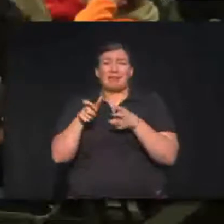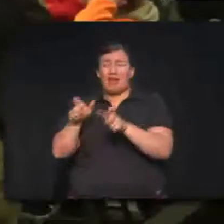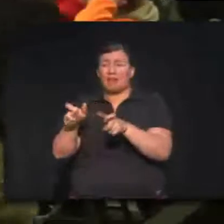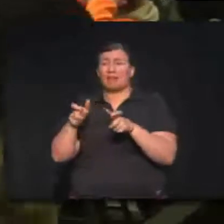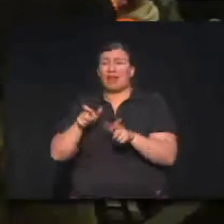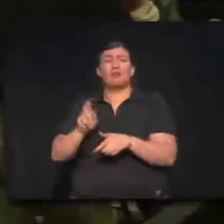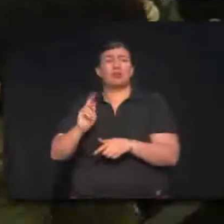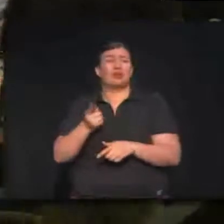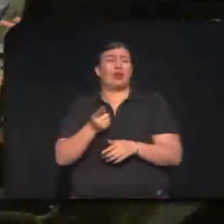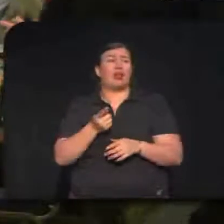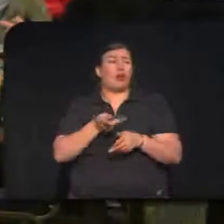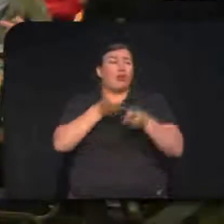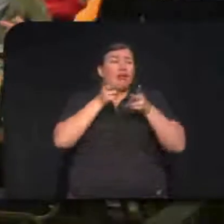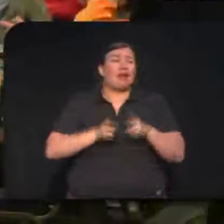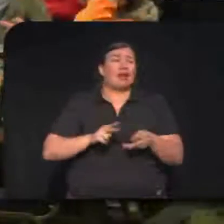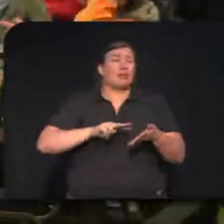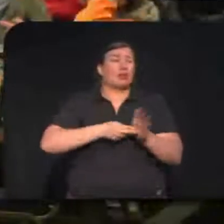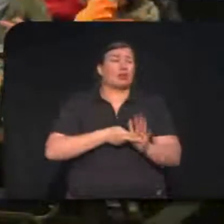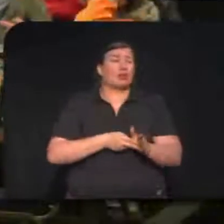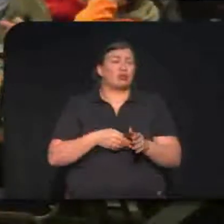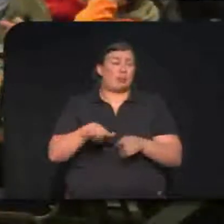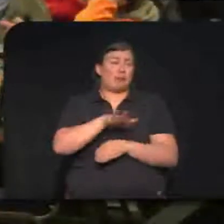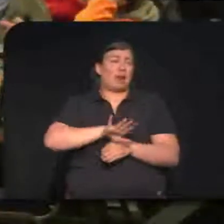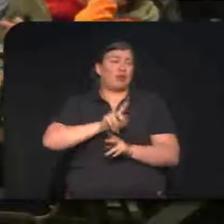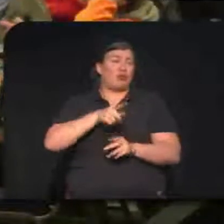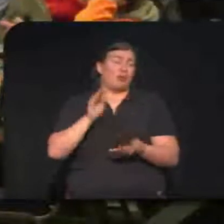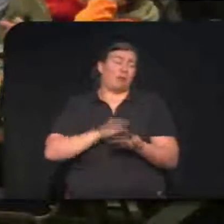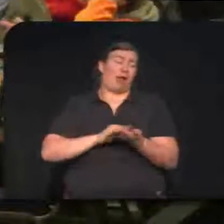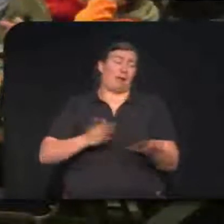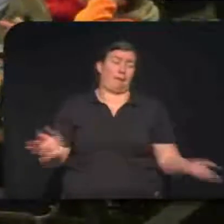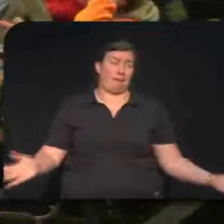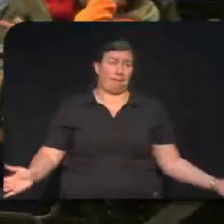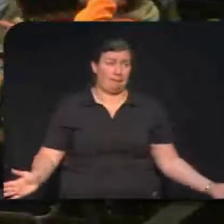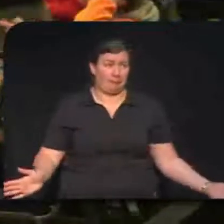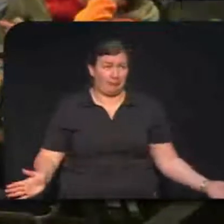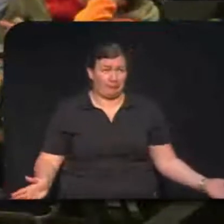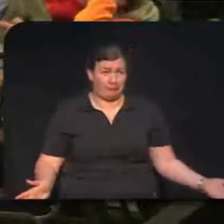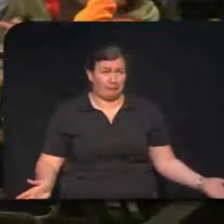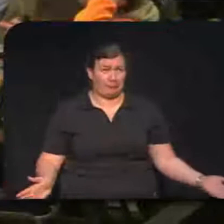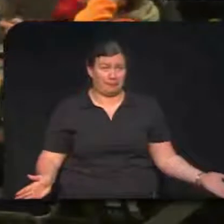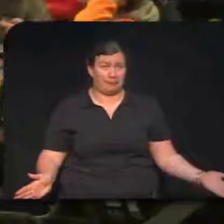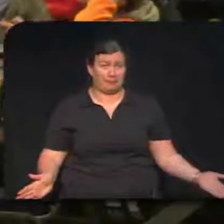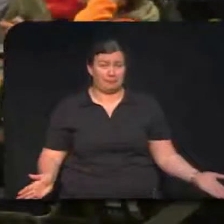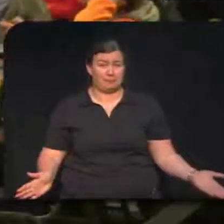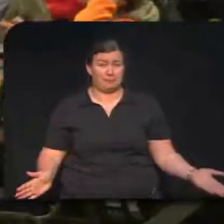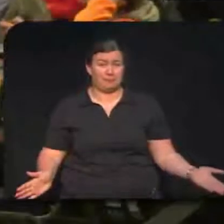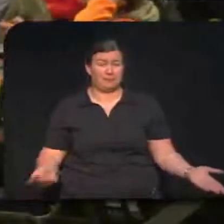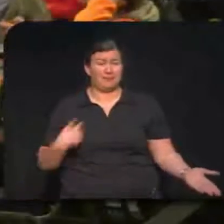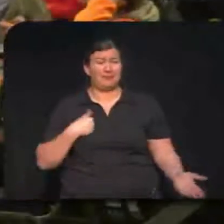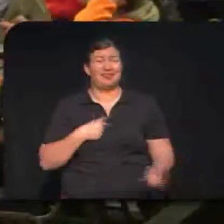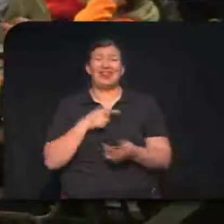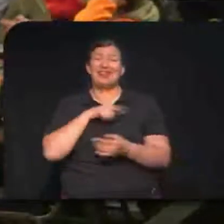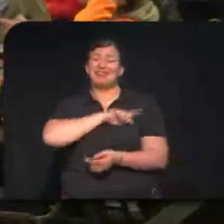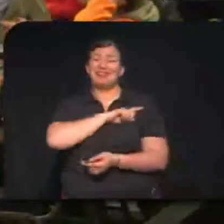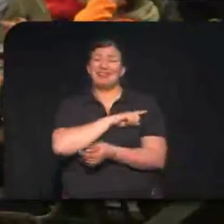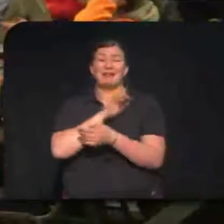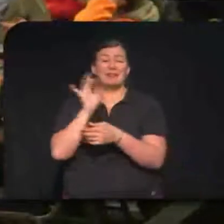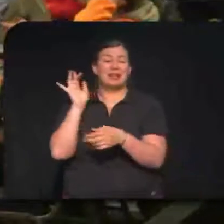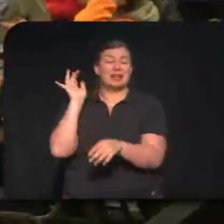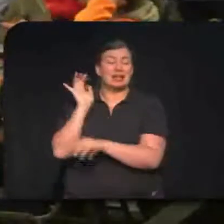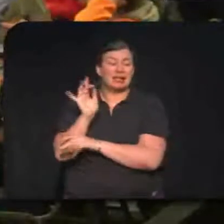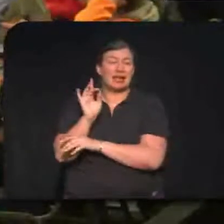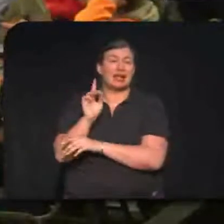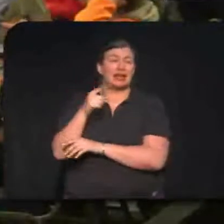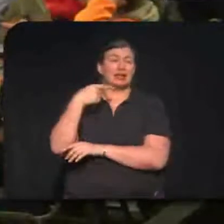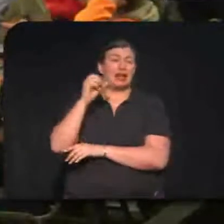rechtspolitische Politiker machen also ich bin dagegen alle